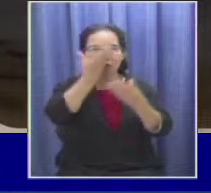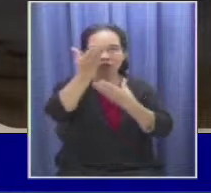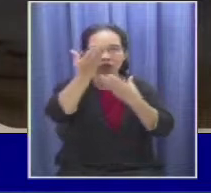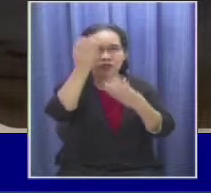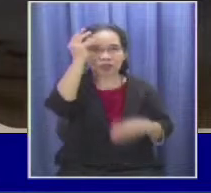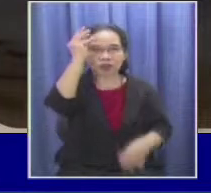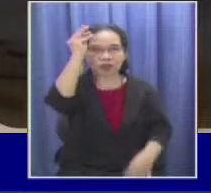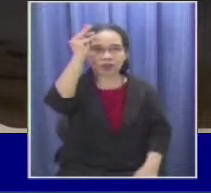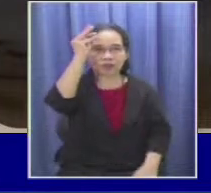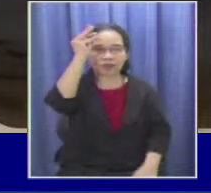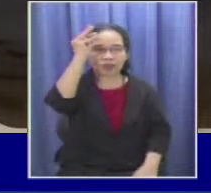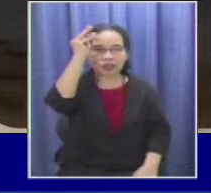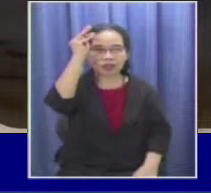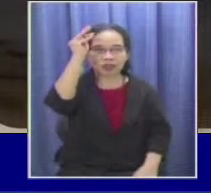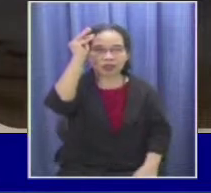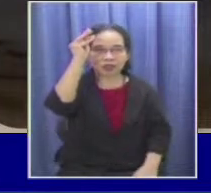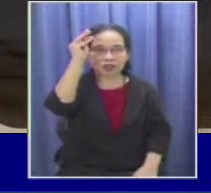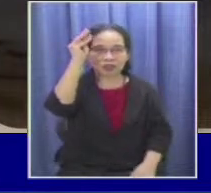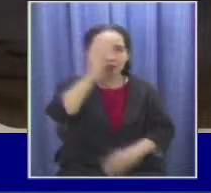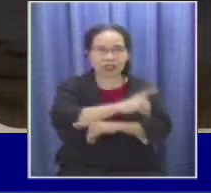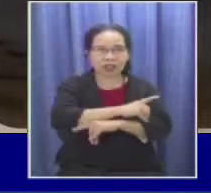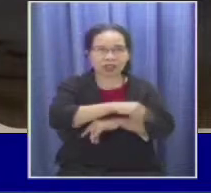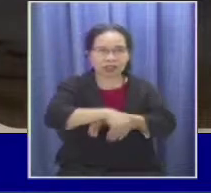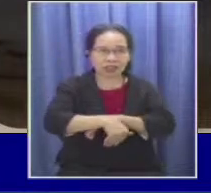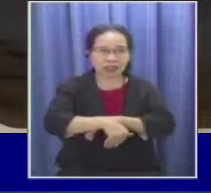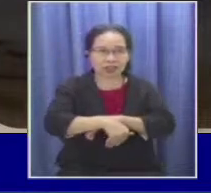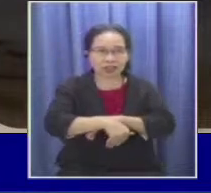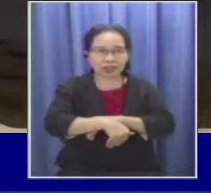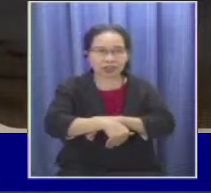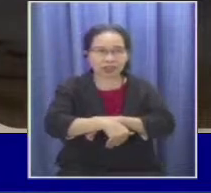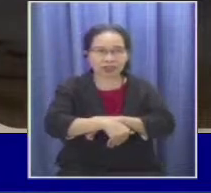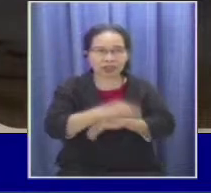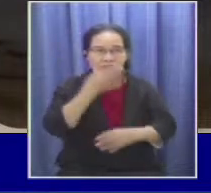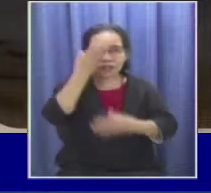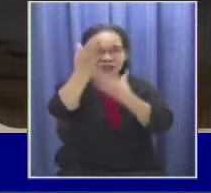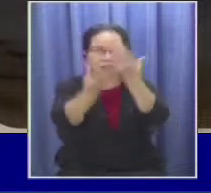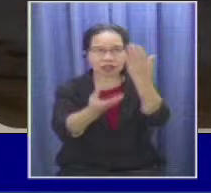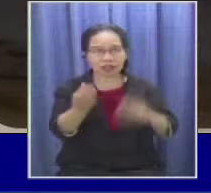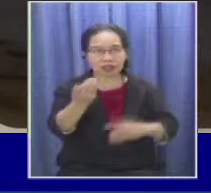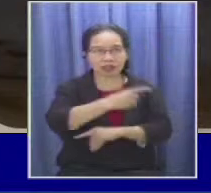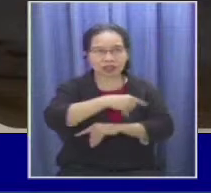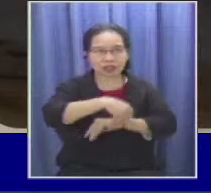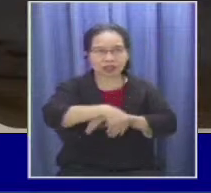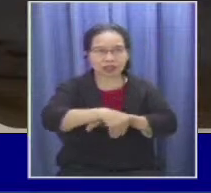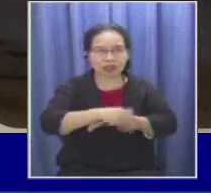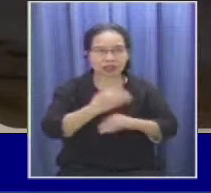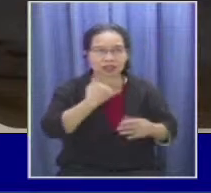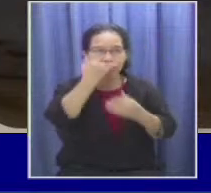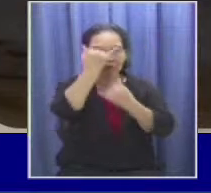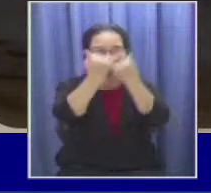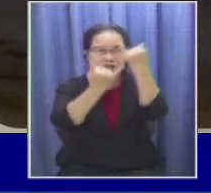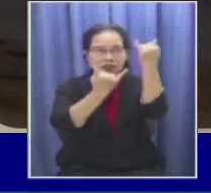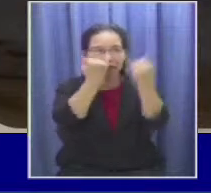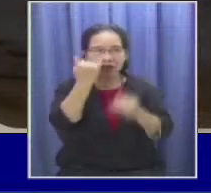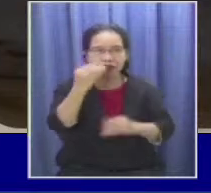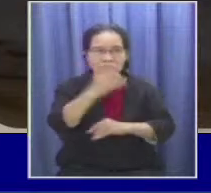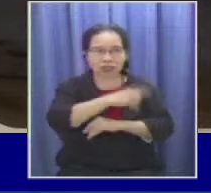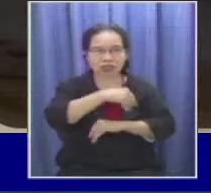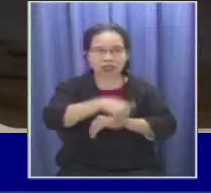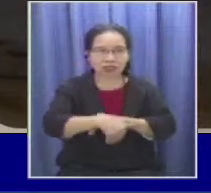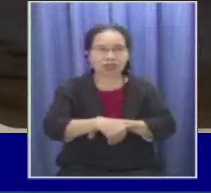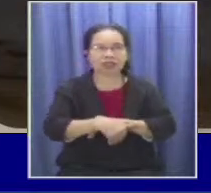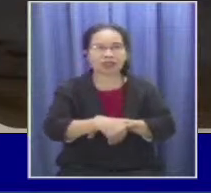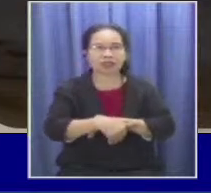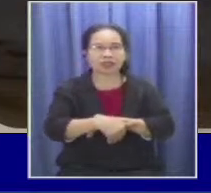weyi wono wosu fe na wi ani anadwo no wonom na wonsu ana wonom na wonso won munye wona na anuanom ahuna na ehia se